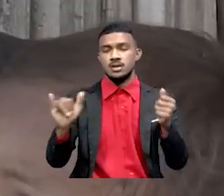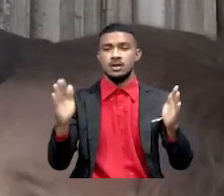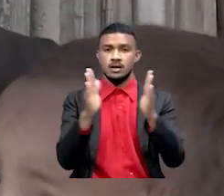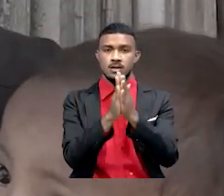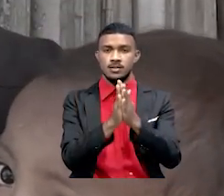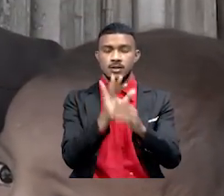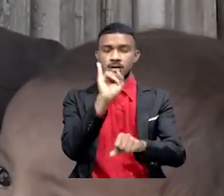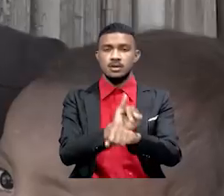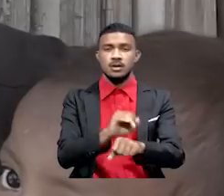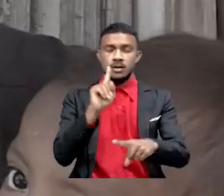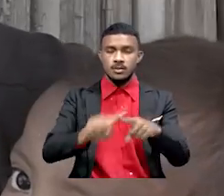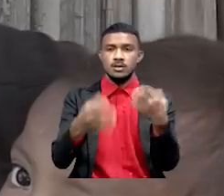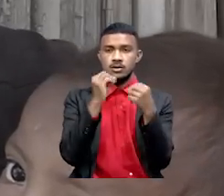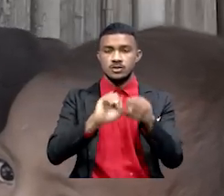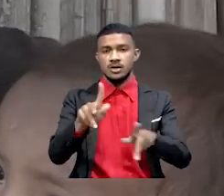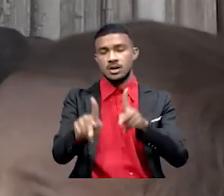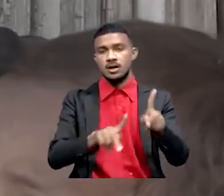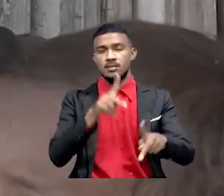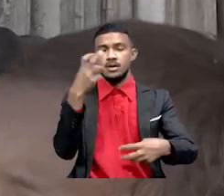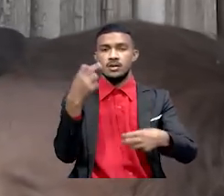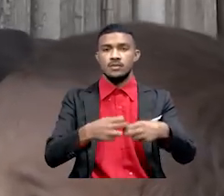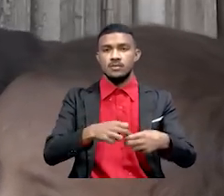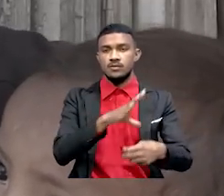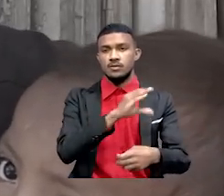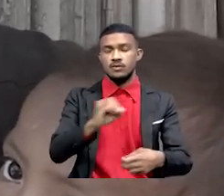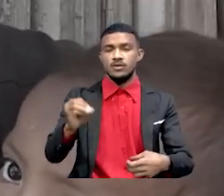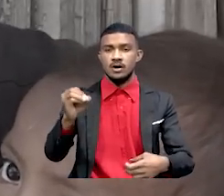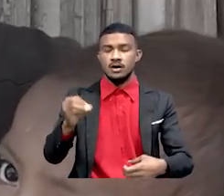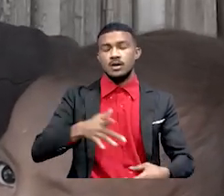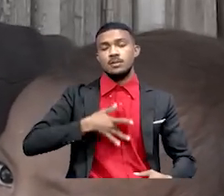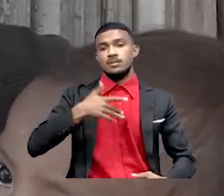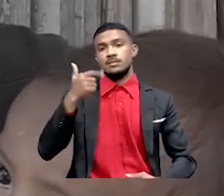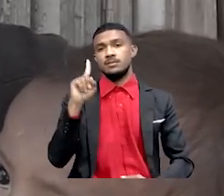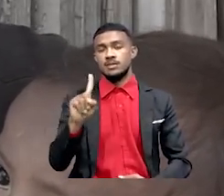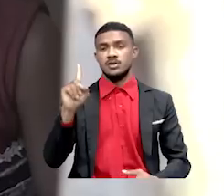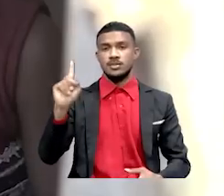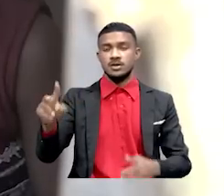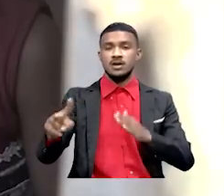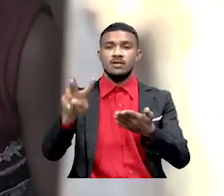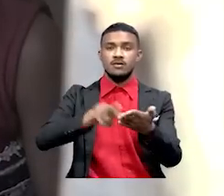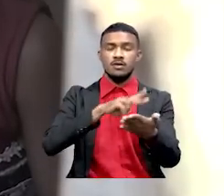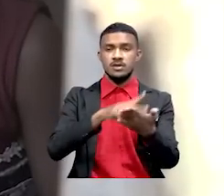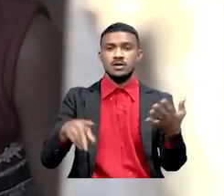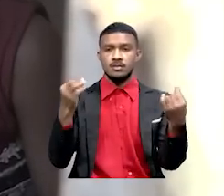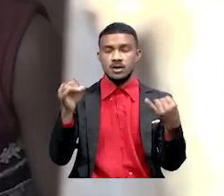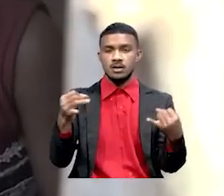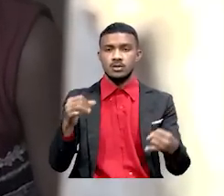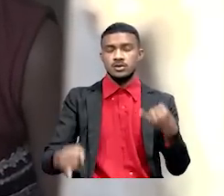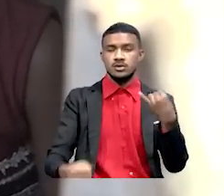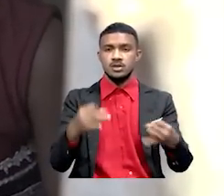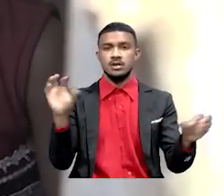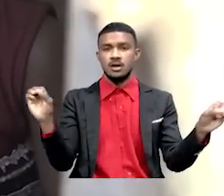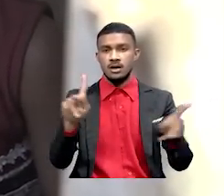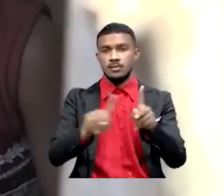sira, bemori susar, terus mesmesak, hetan violasang oi-oing no injustiça. Mai be, ema